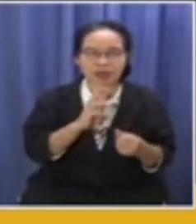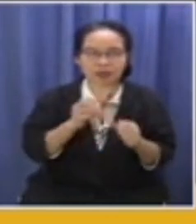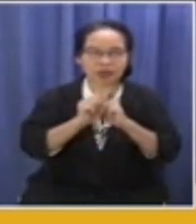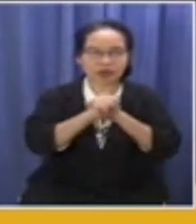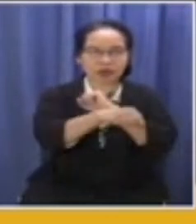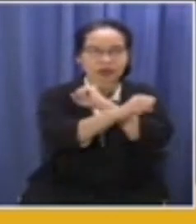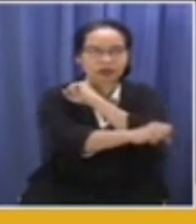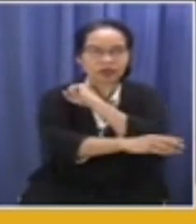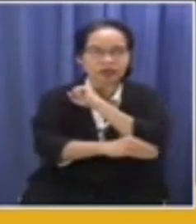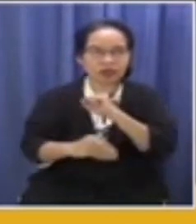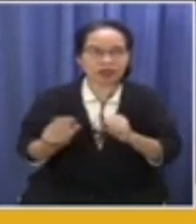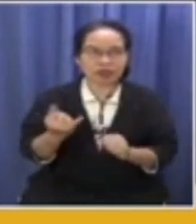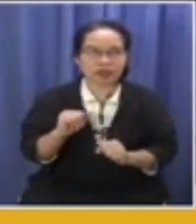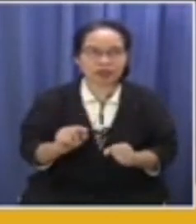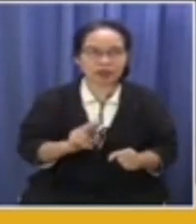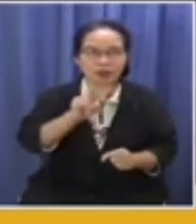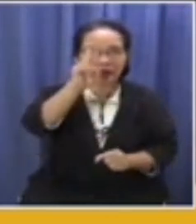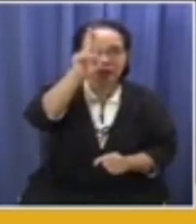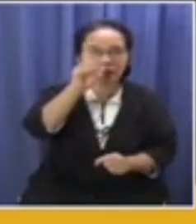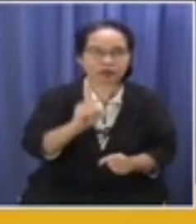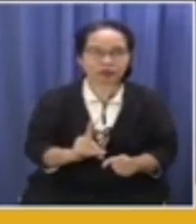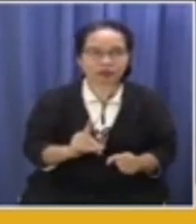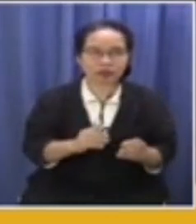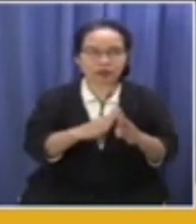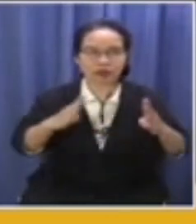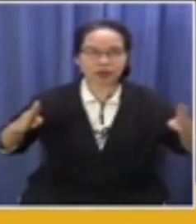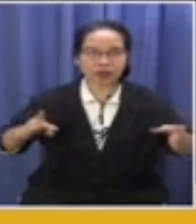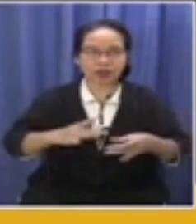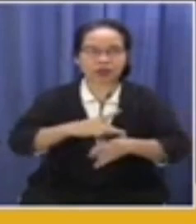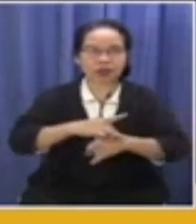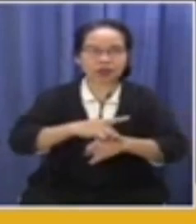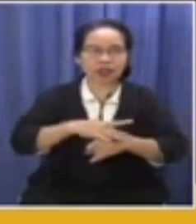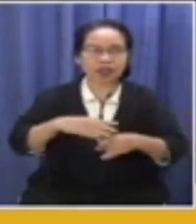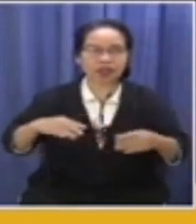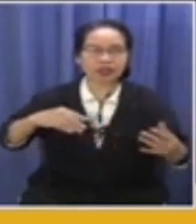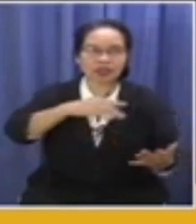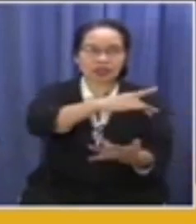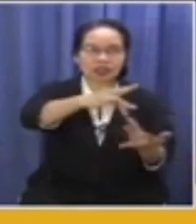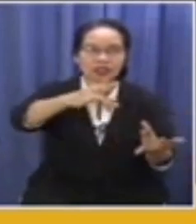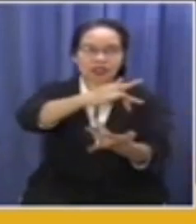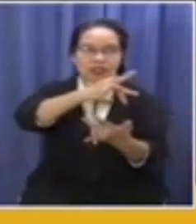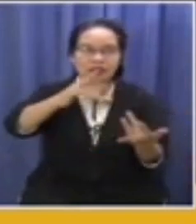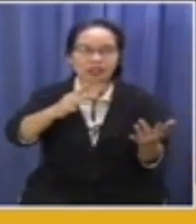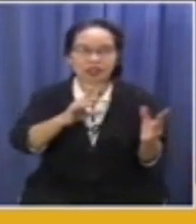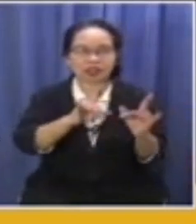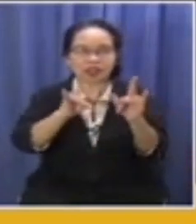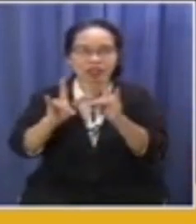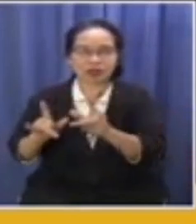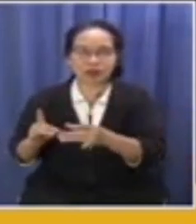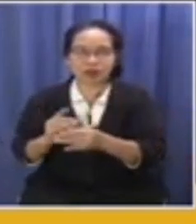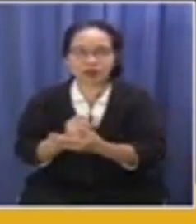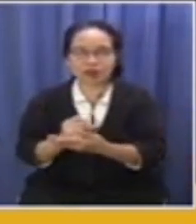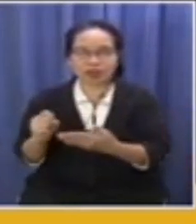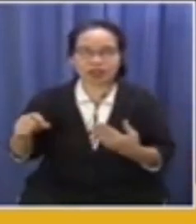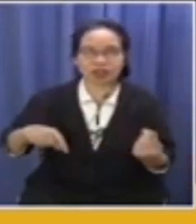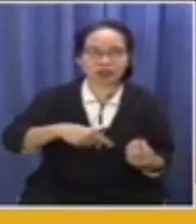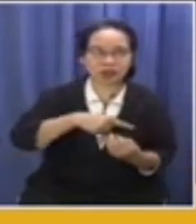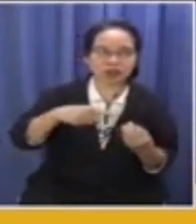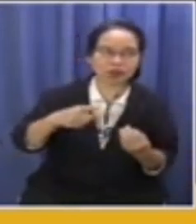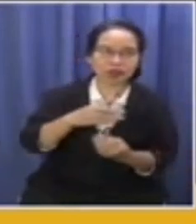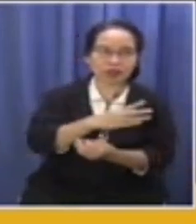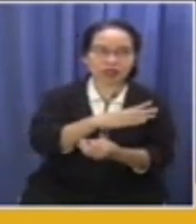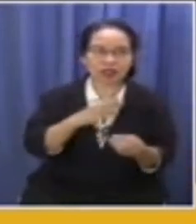at nangag si panhik sila sa kalaparan ng lupa at kinubkob ang kampamento ng mga